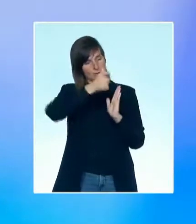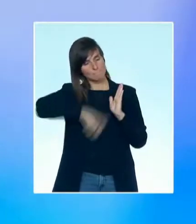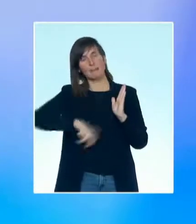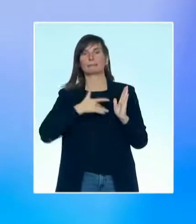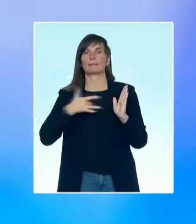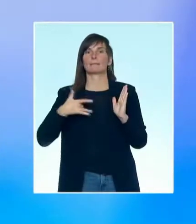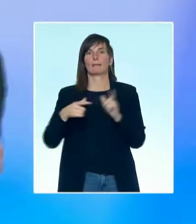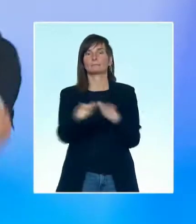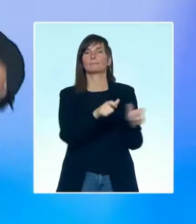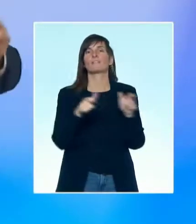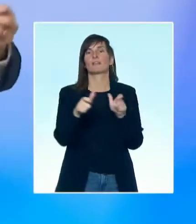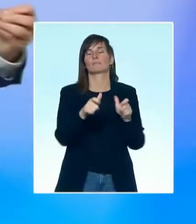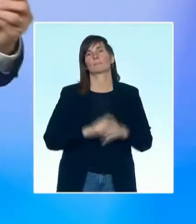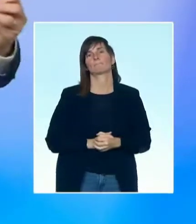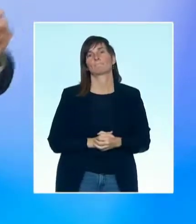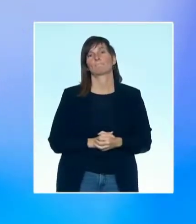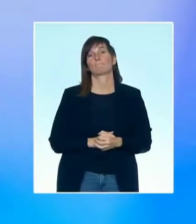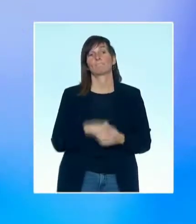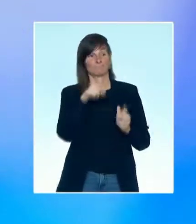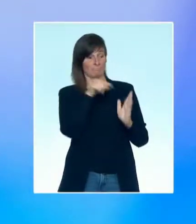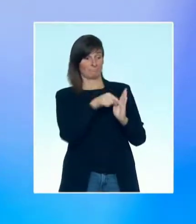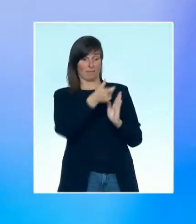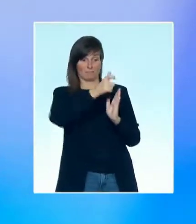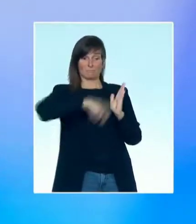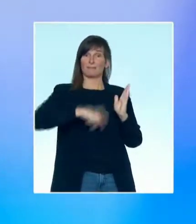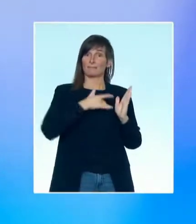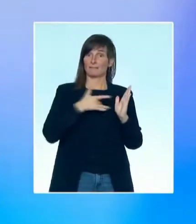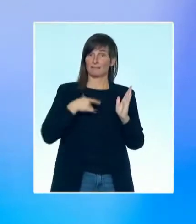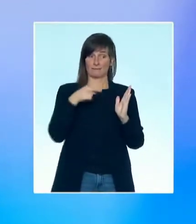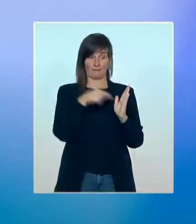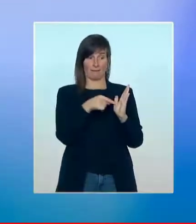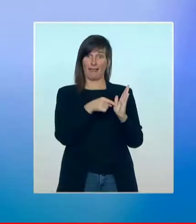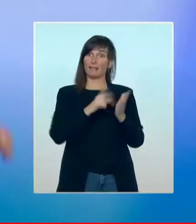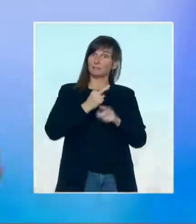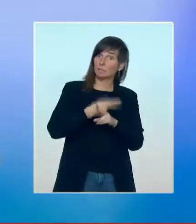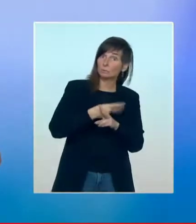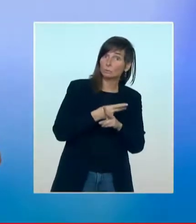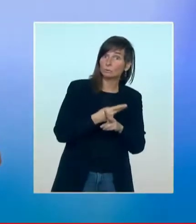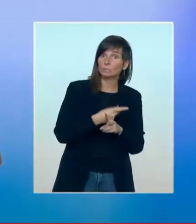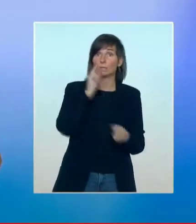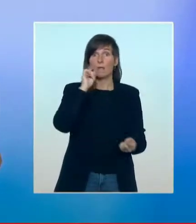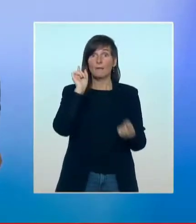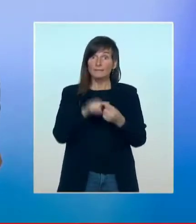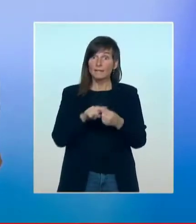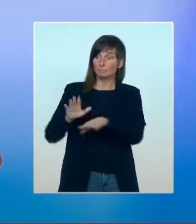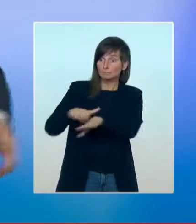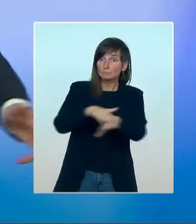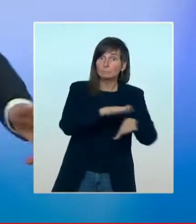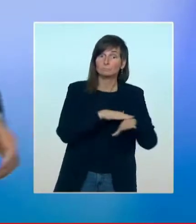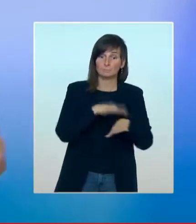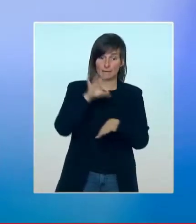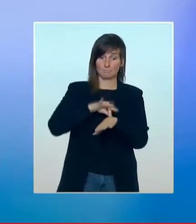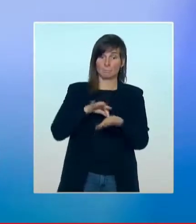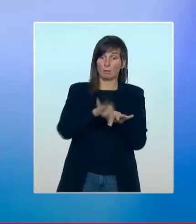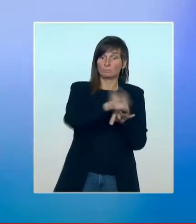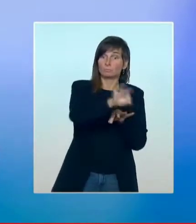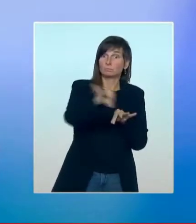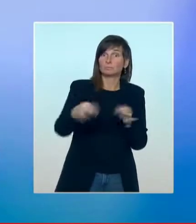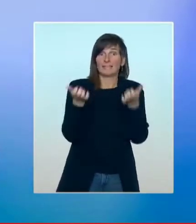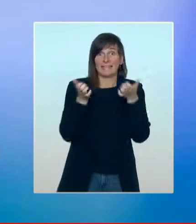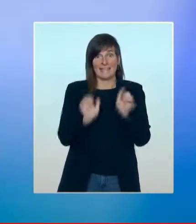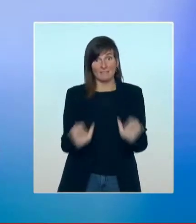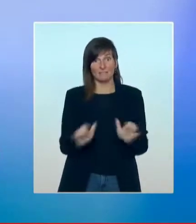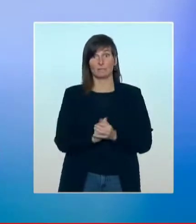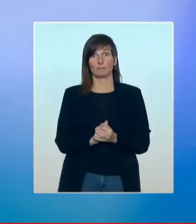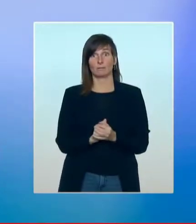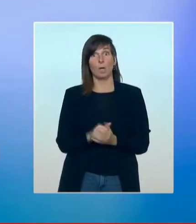Le pass sanitaire est un outil d'incitation à la vaccination et de protection face au virus. Je ne peux pas faire plus, là. Nous avons été